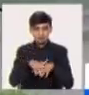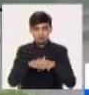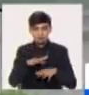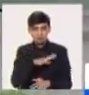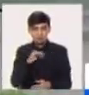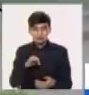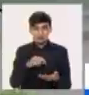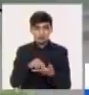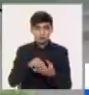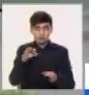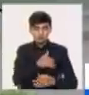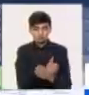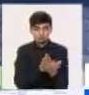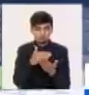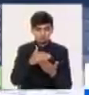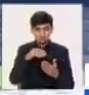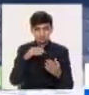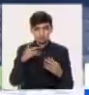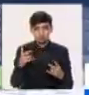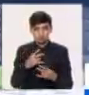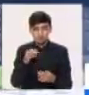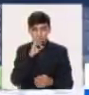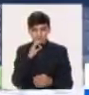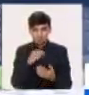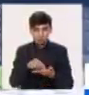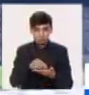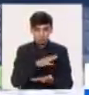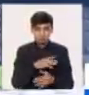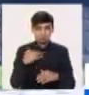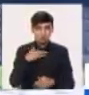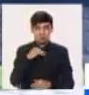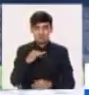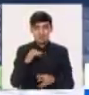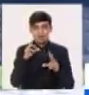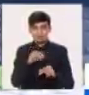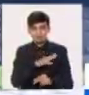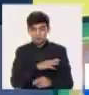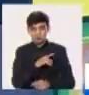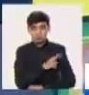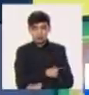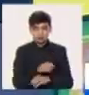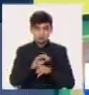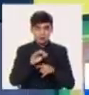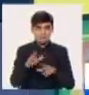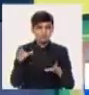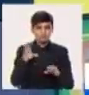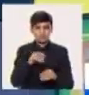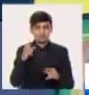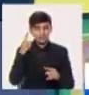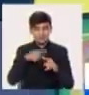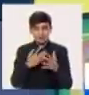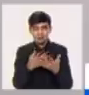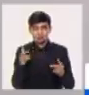срочно закупают жиропонижающие препараты, которые смели с полок. Обещают оснастить больницы всем необходимым оборудованием, в том